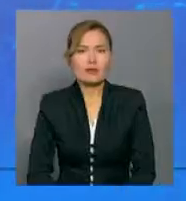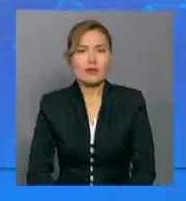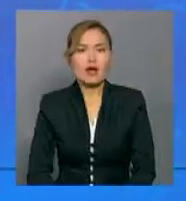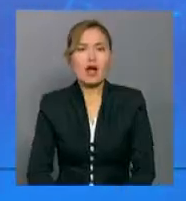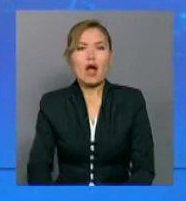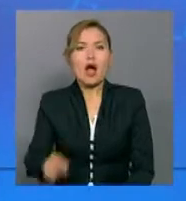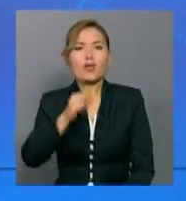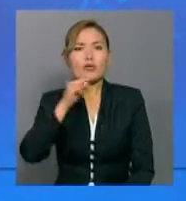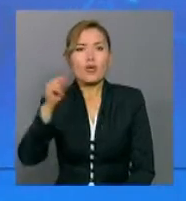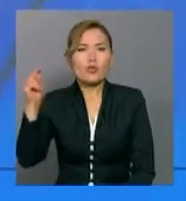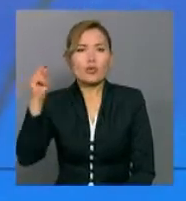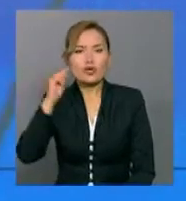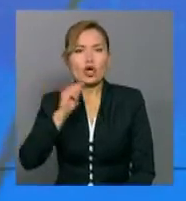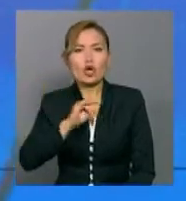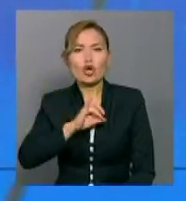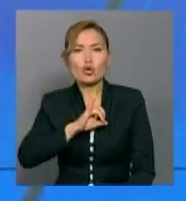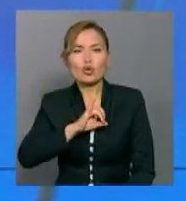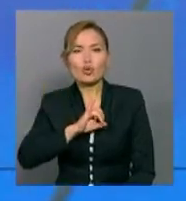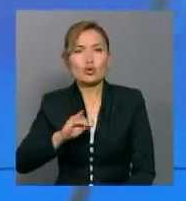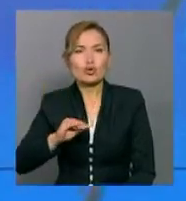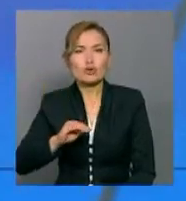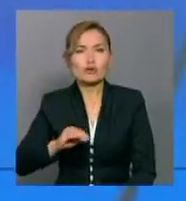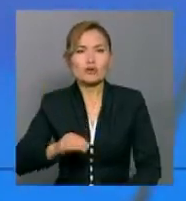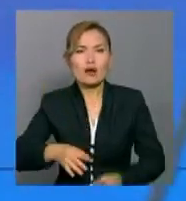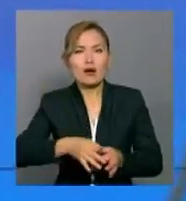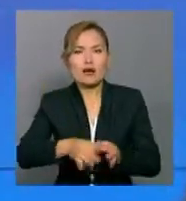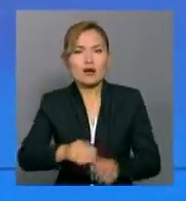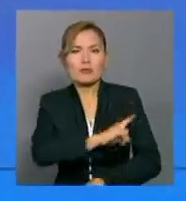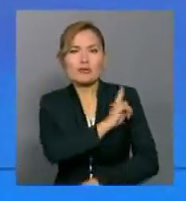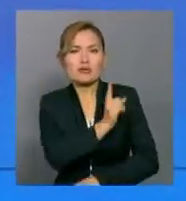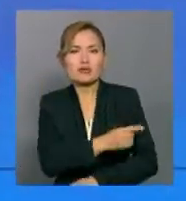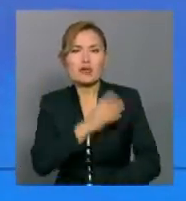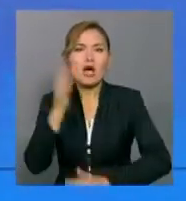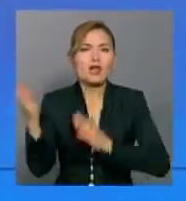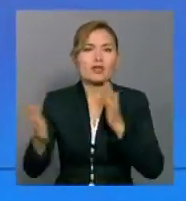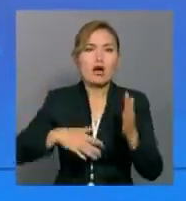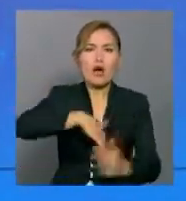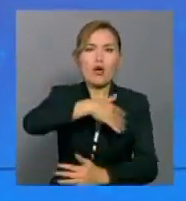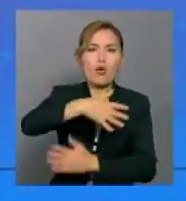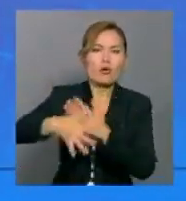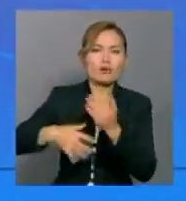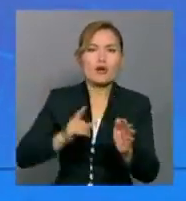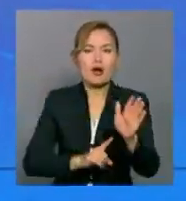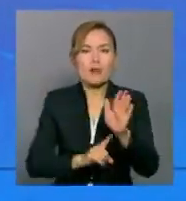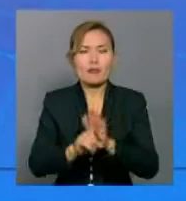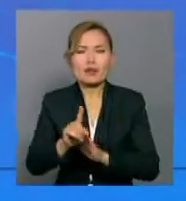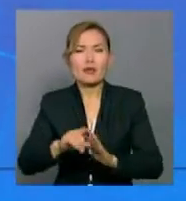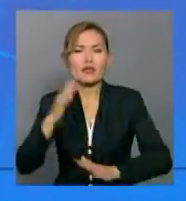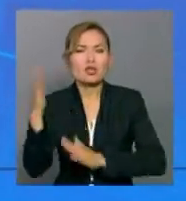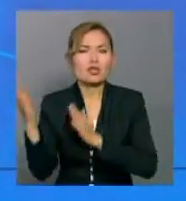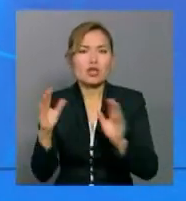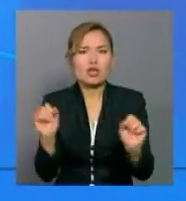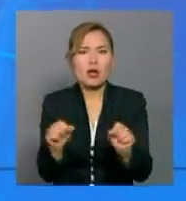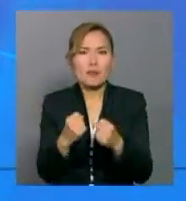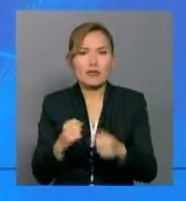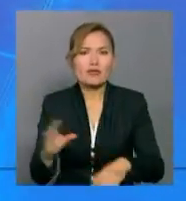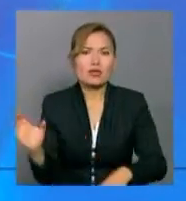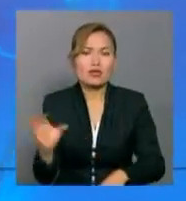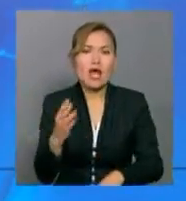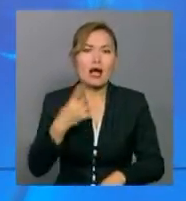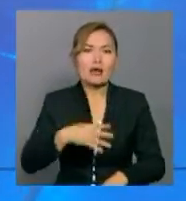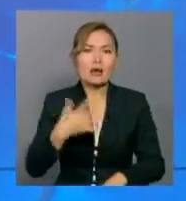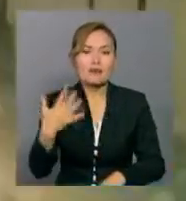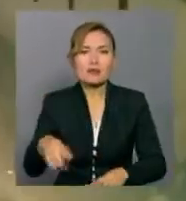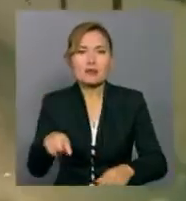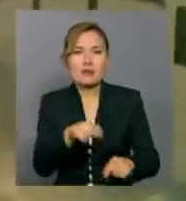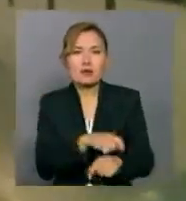Өзге де ақпараттар, Қытайдың оңтүстігінде Хато дауылы ойран салды. Эпицентрде желдің жылдамдығы секундына 45 метрге